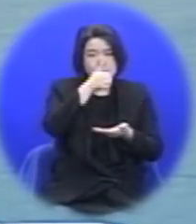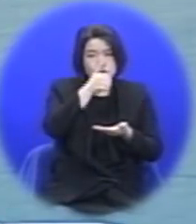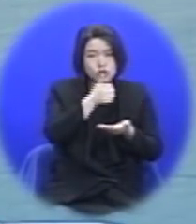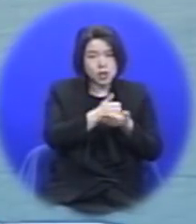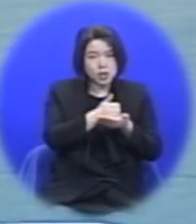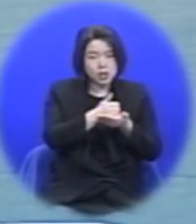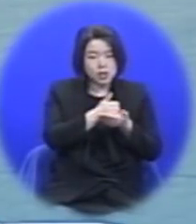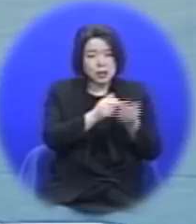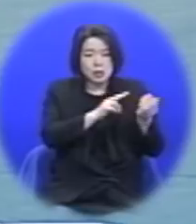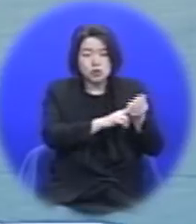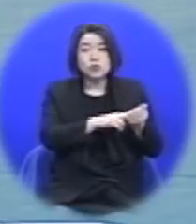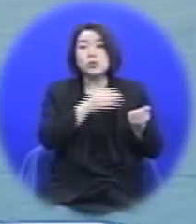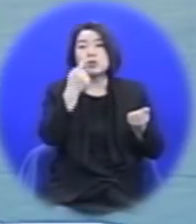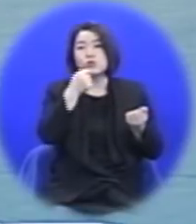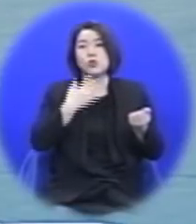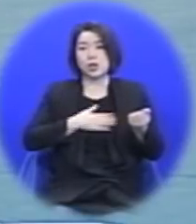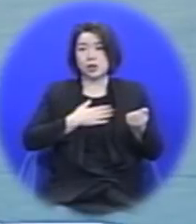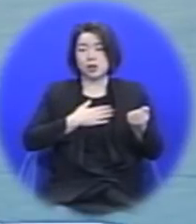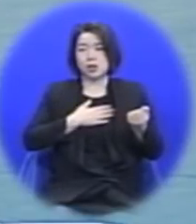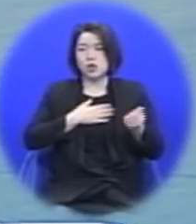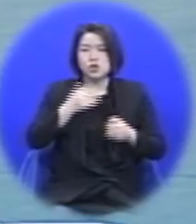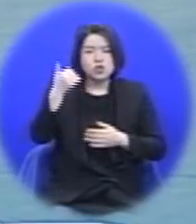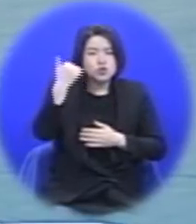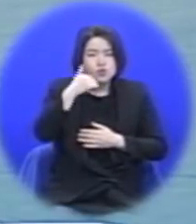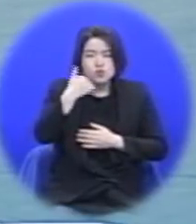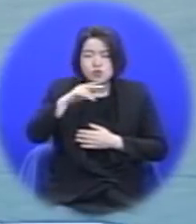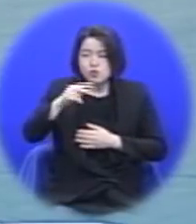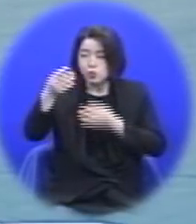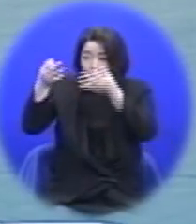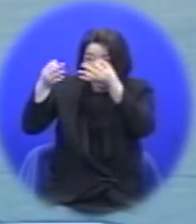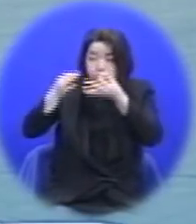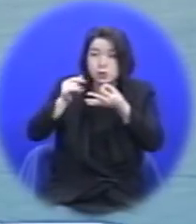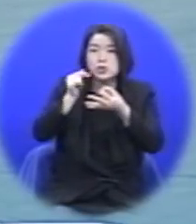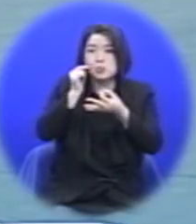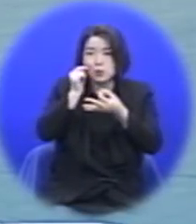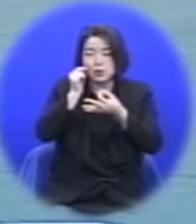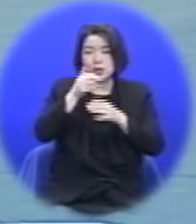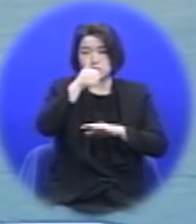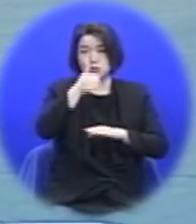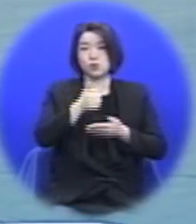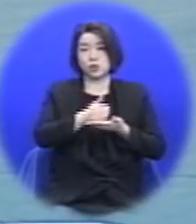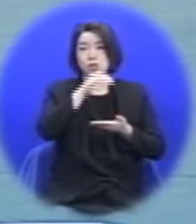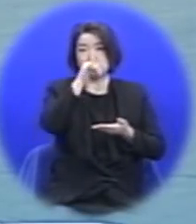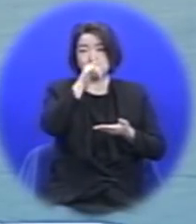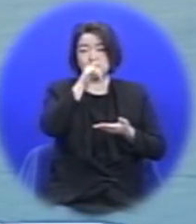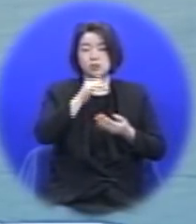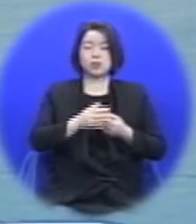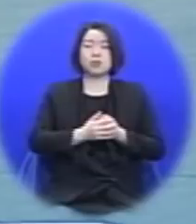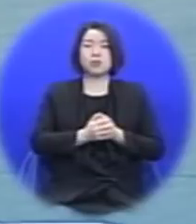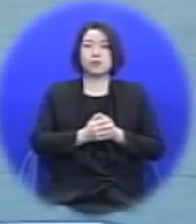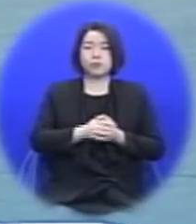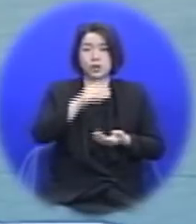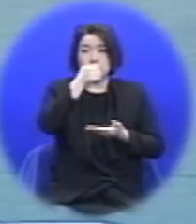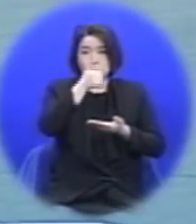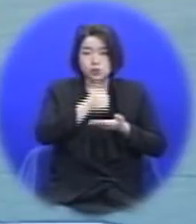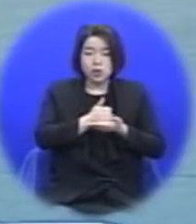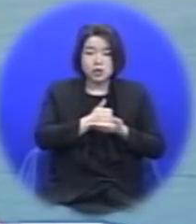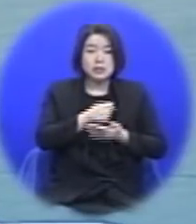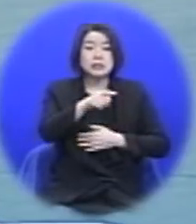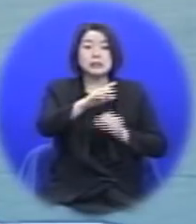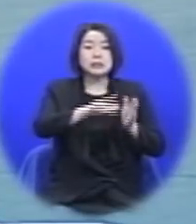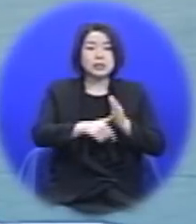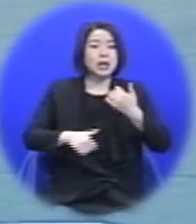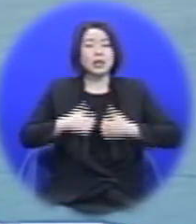알았어요. 아무도 안 보는, 아무도 모르는 그런 죄가 있을 줄 알았습니다. 죄는 즐거운